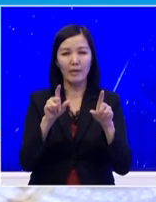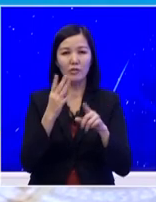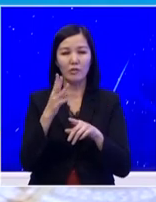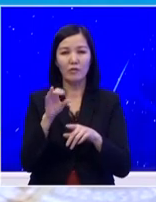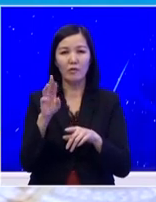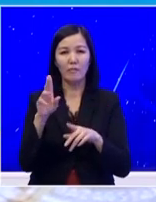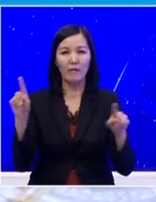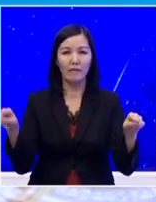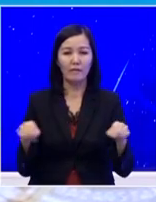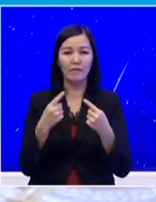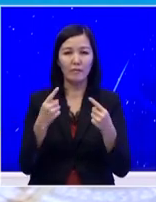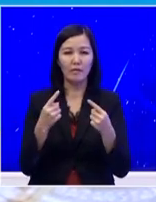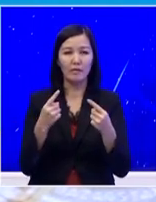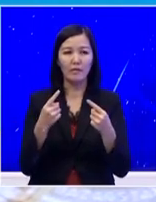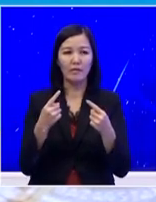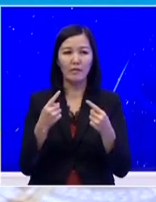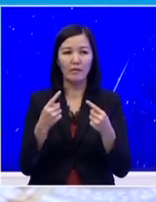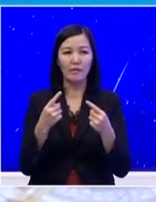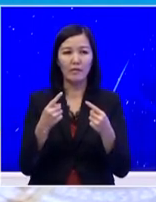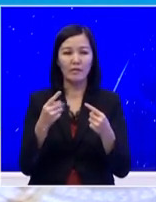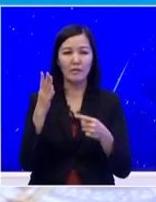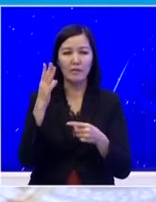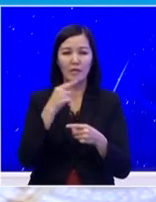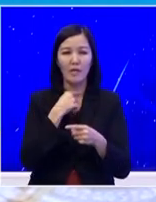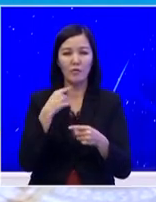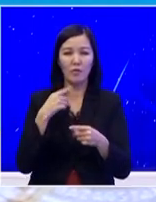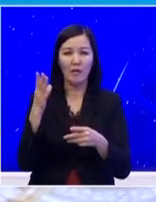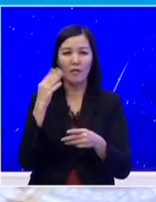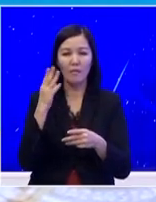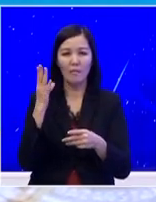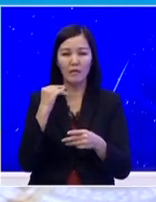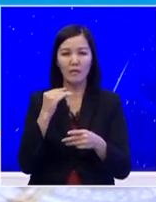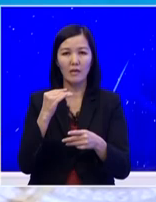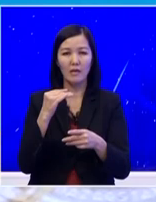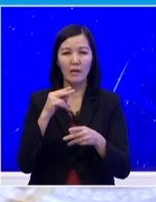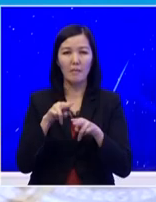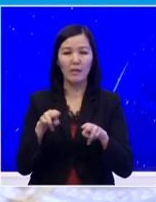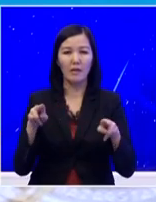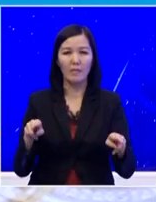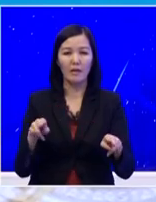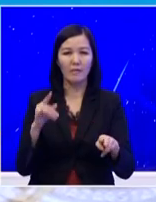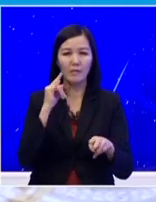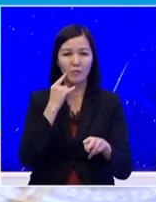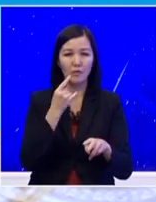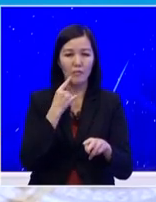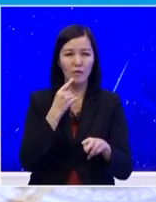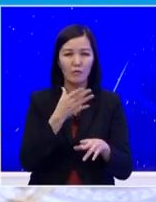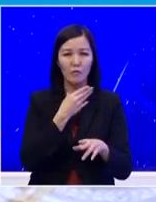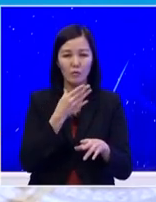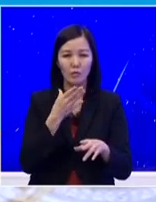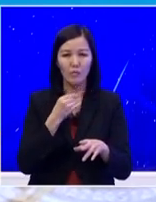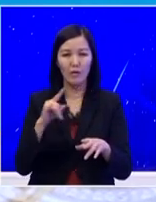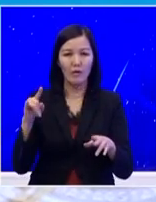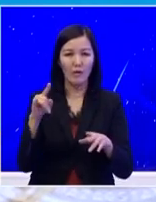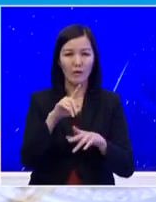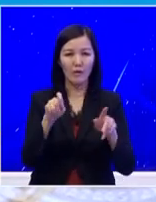мая возобновляются авиарейсы из Нур-Султана и Алматы в Кызылорду, Петропавловск, Усть-Каменогорск и Семей.